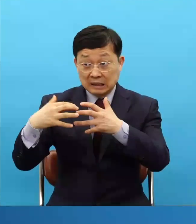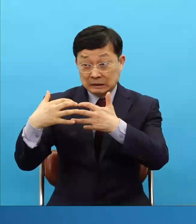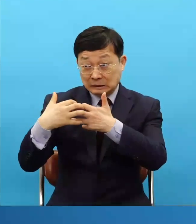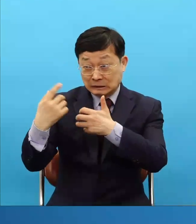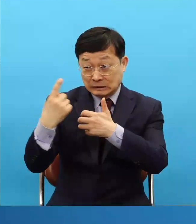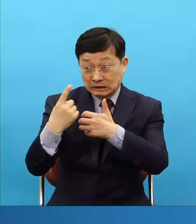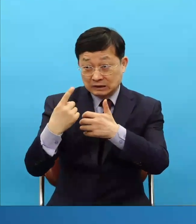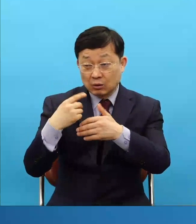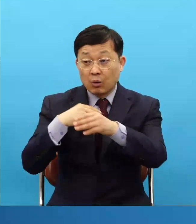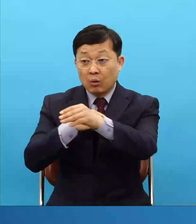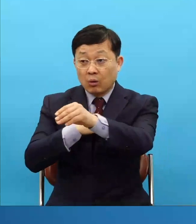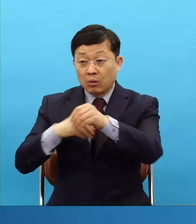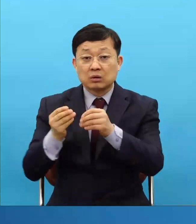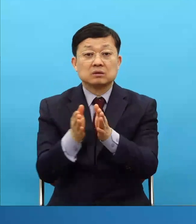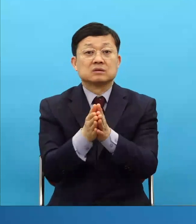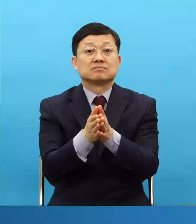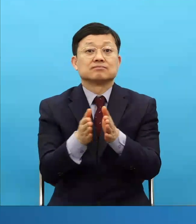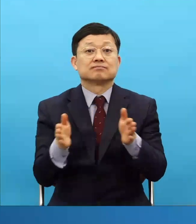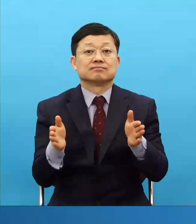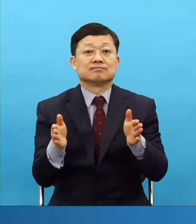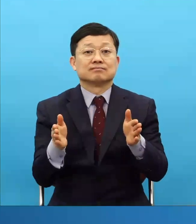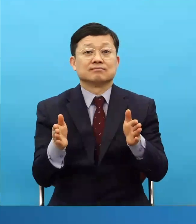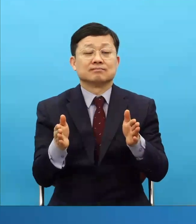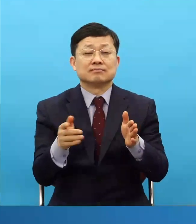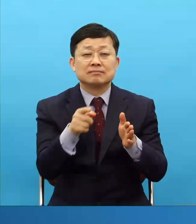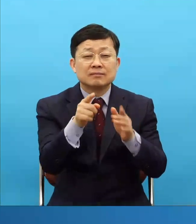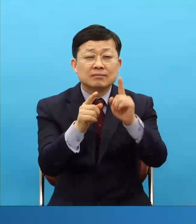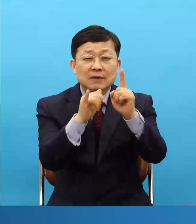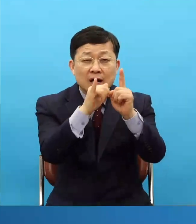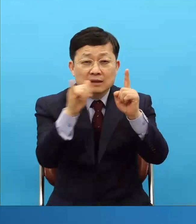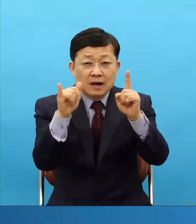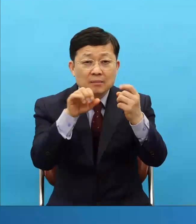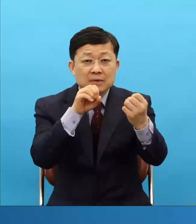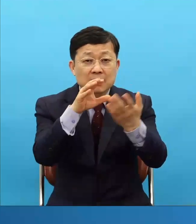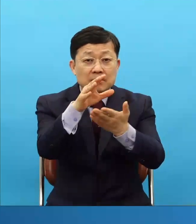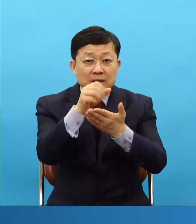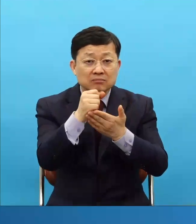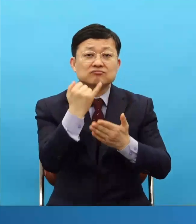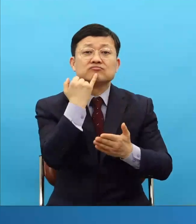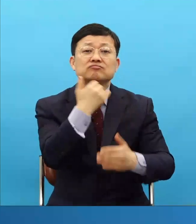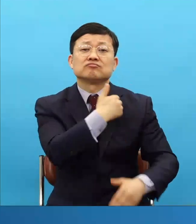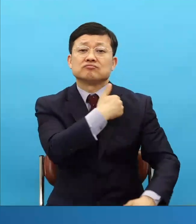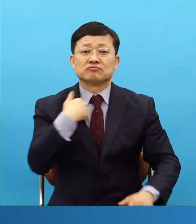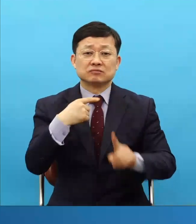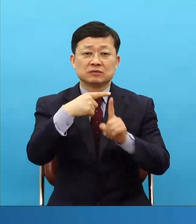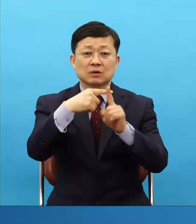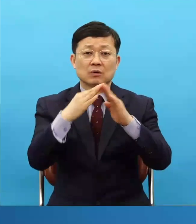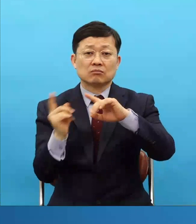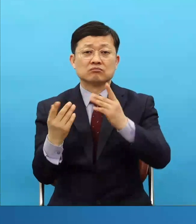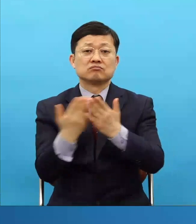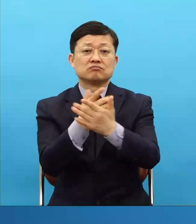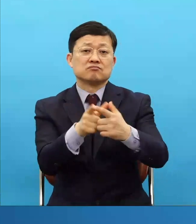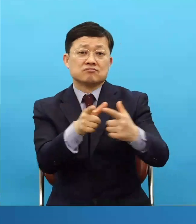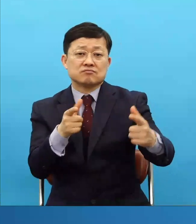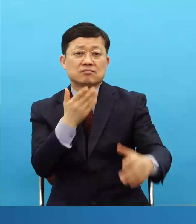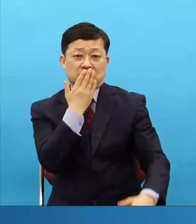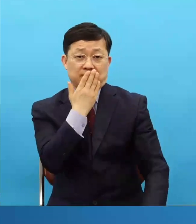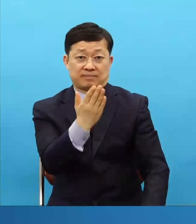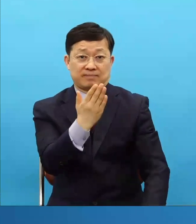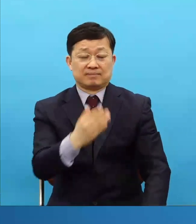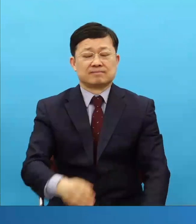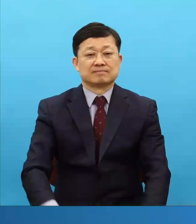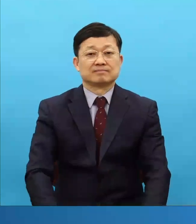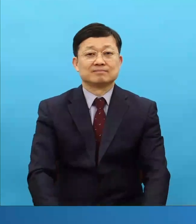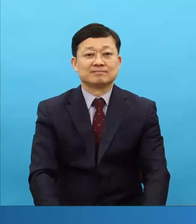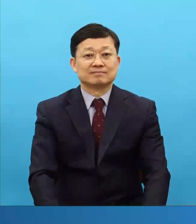여러분 갖고 돌아가셔야 여러분 한 명만 응답받아도 교회 삽니다. And you must go back with this covenant and answer that even if you one person receive answers, you can